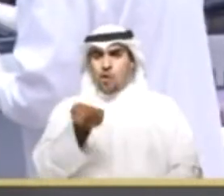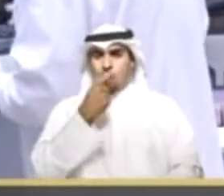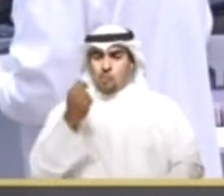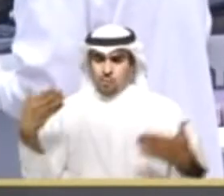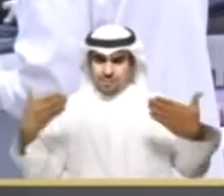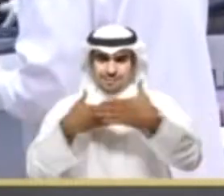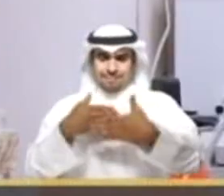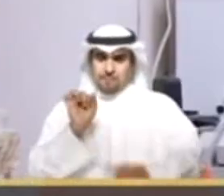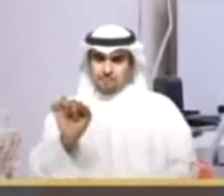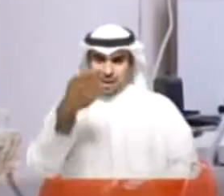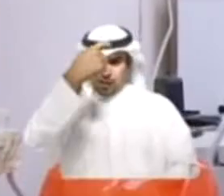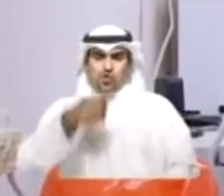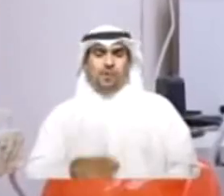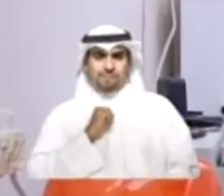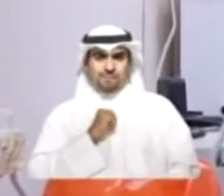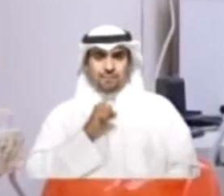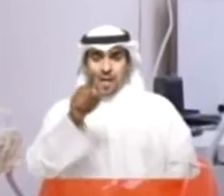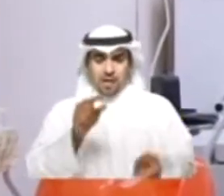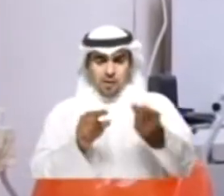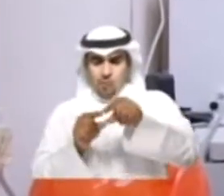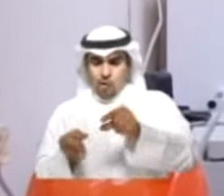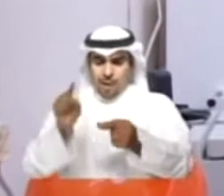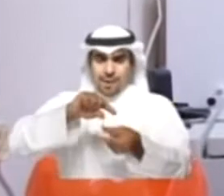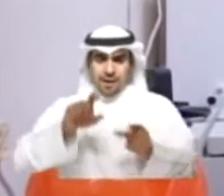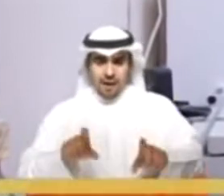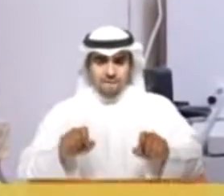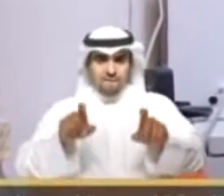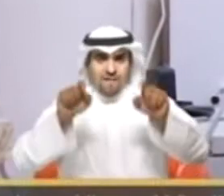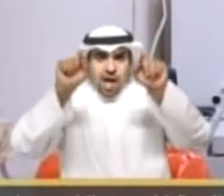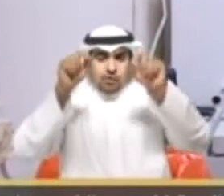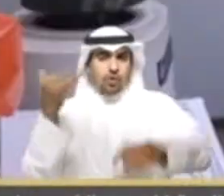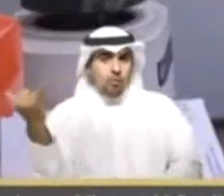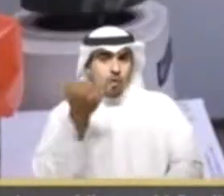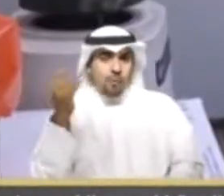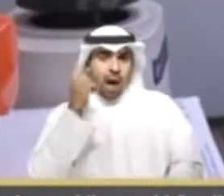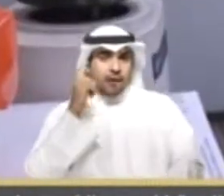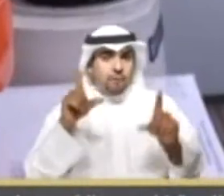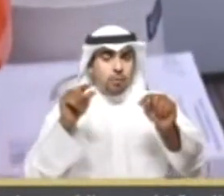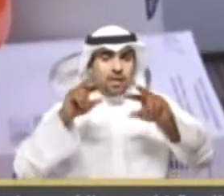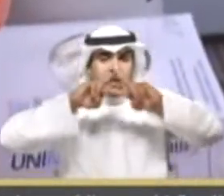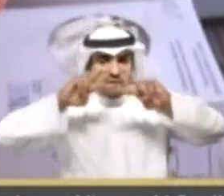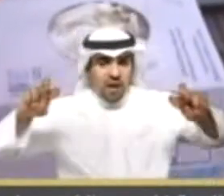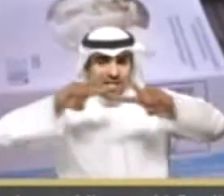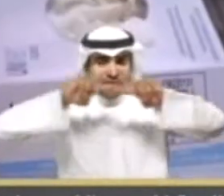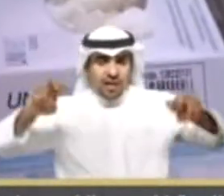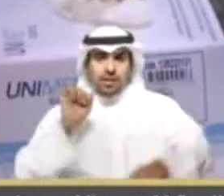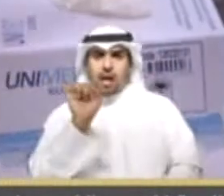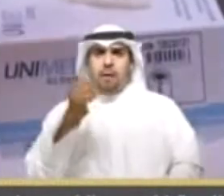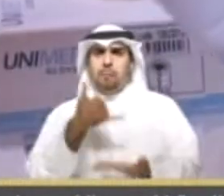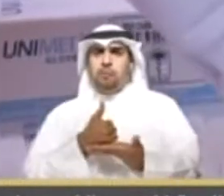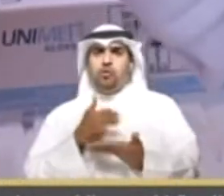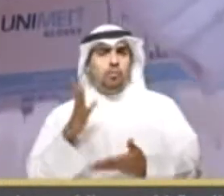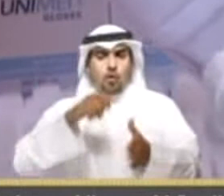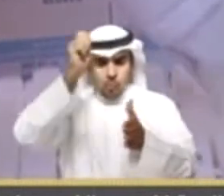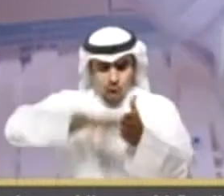تناسب حالة المريض. مختبر الفيروسات يعتمد على نظام الجودة الداخلي والخارجي المعتمد من منظمة الصحة